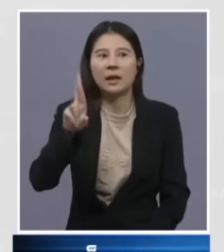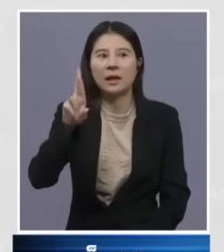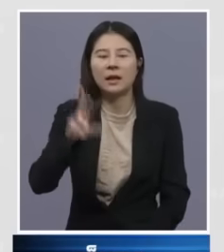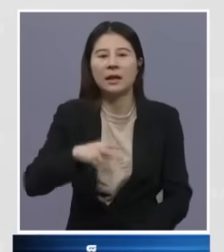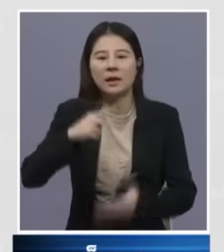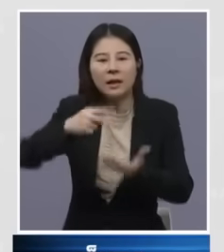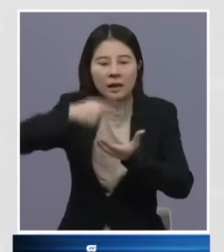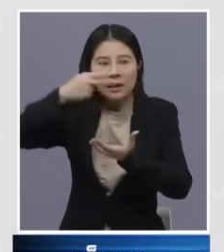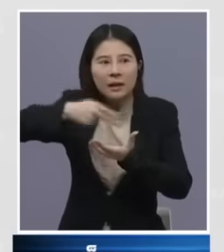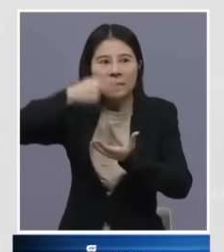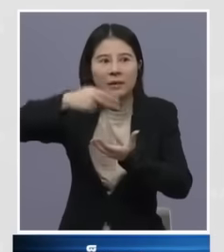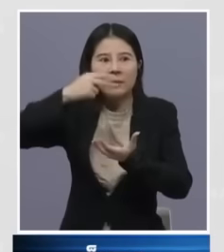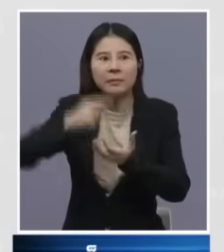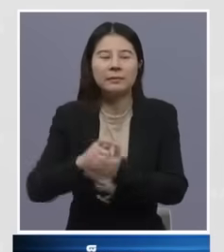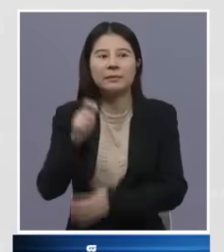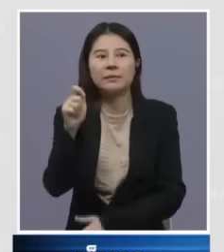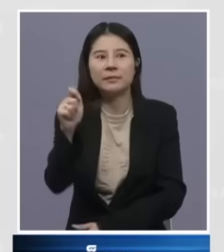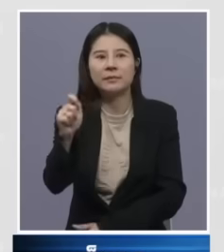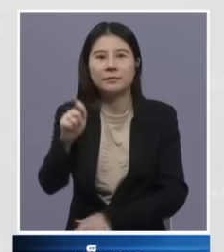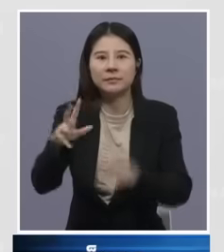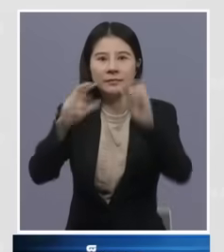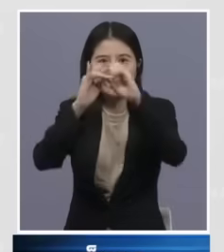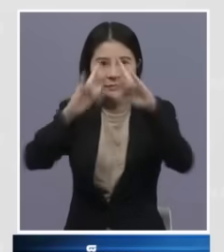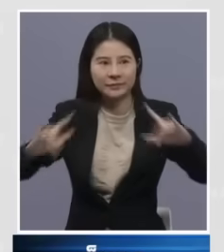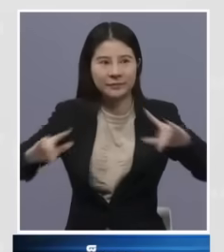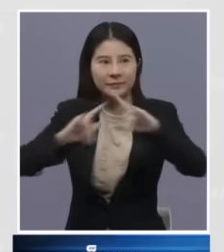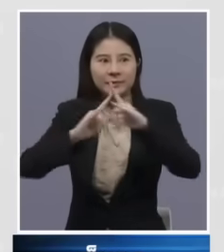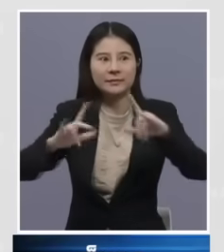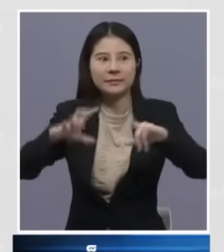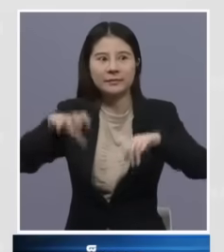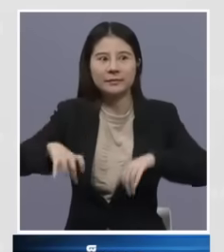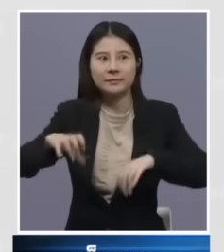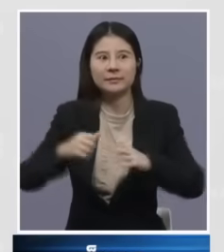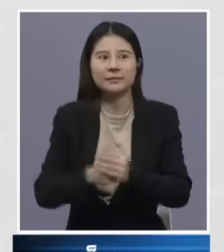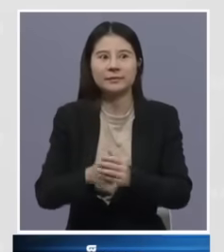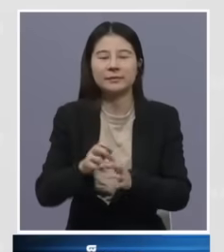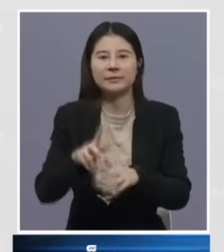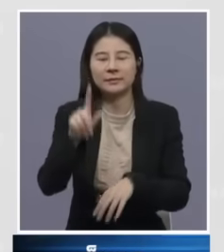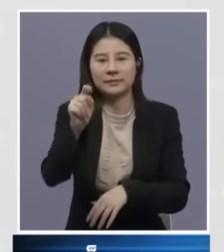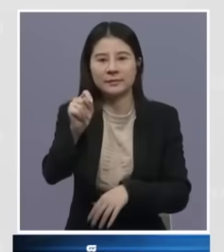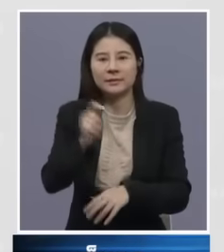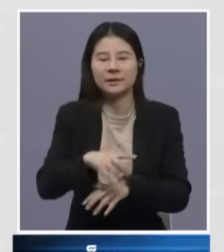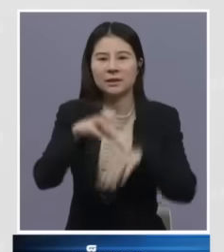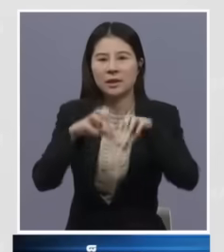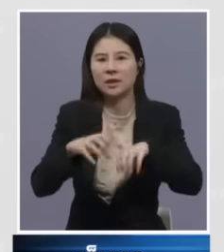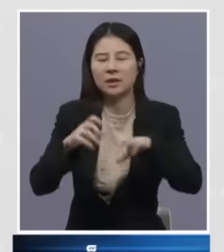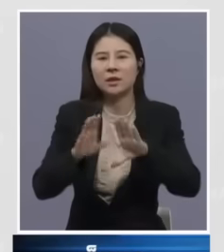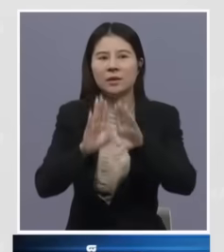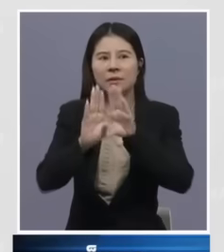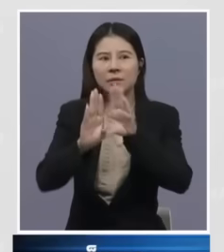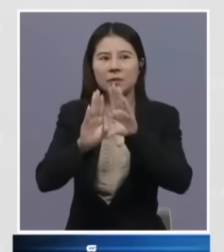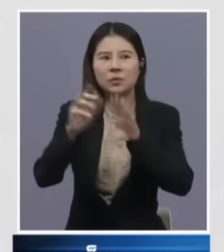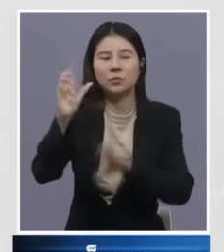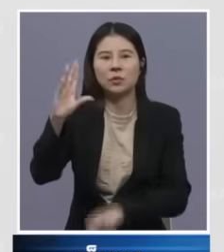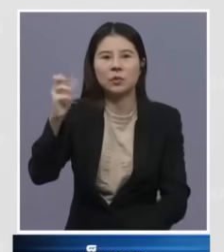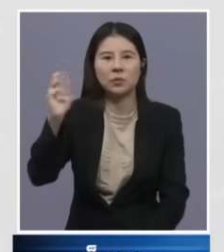พี่มายเป็นสัญลักษณ์แทนตัว A แล้วก็ซุ้มประตูชุมพลเป็นสัญลักษณ์แทนตัว T รวมกันจะมีความหมายว่าโคราช ครับ ซึ่งเป็น